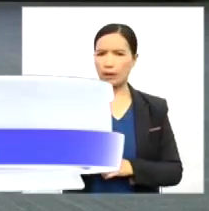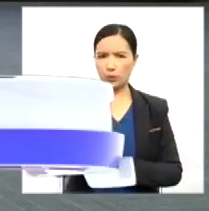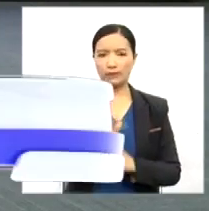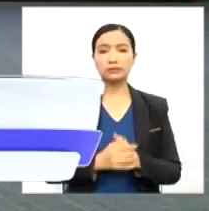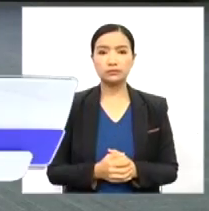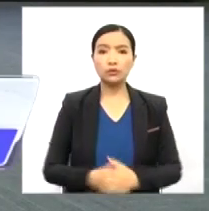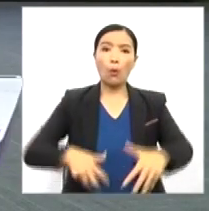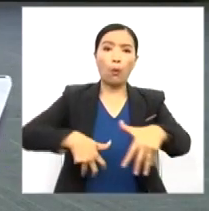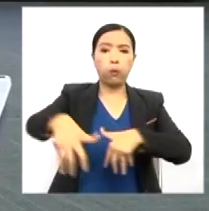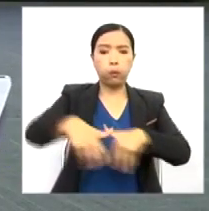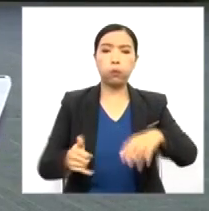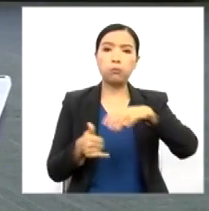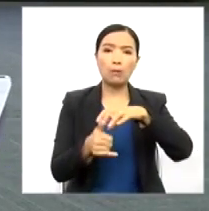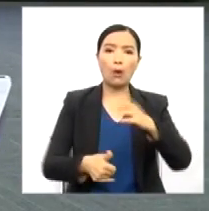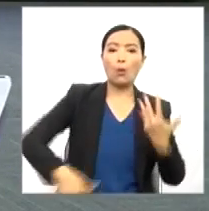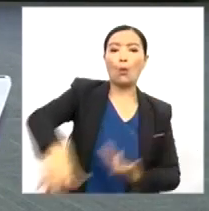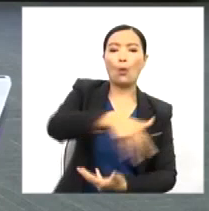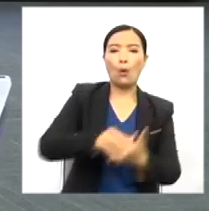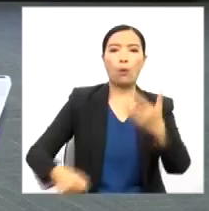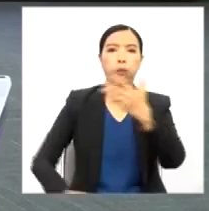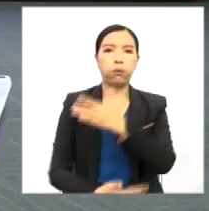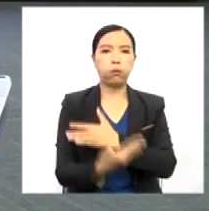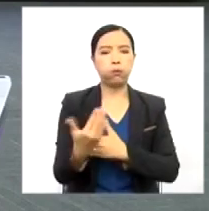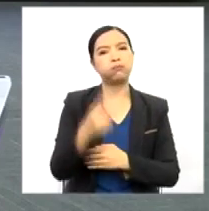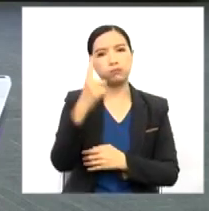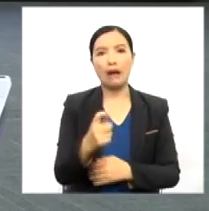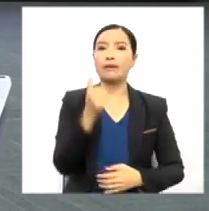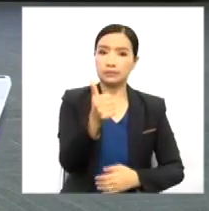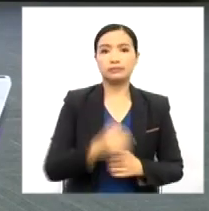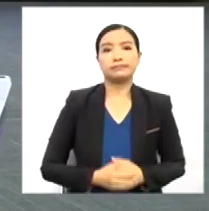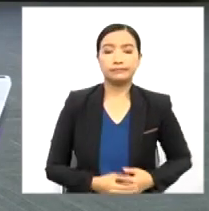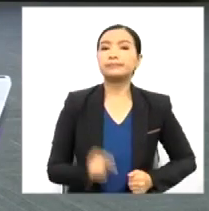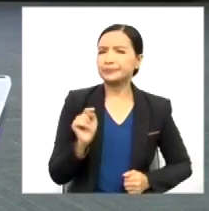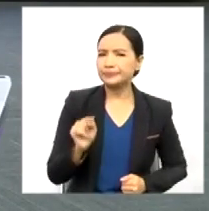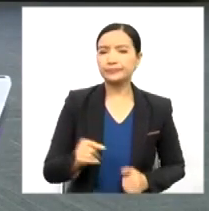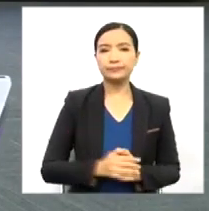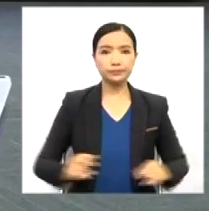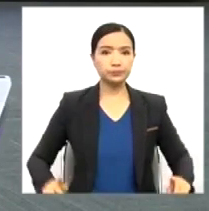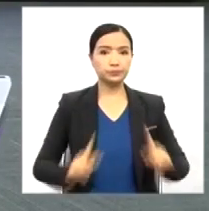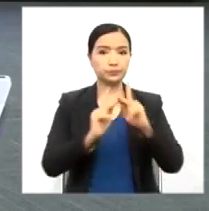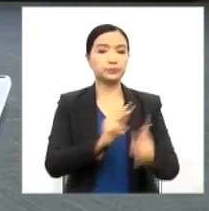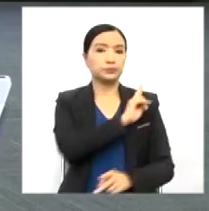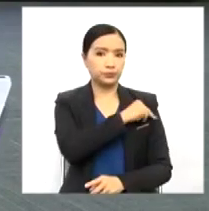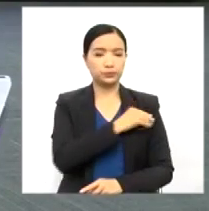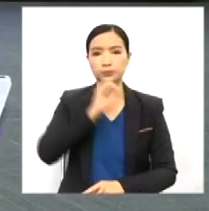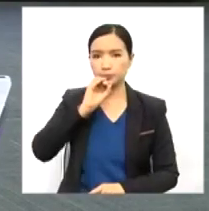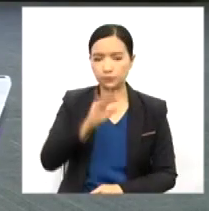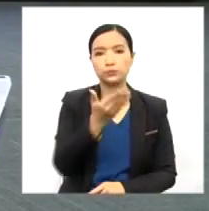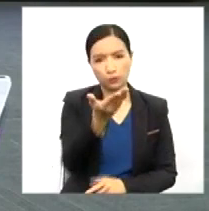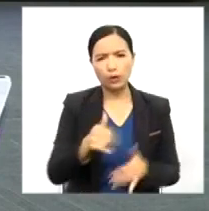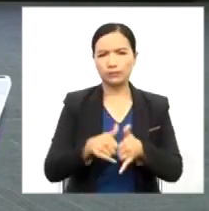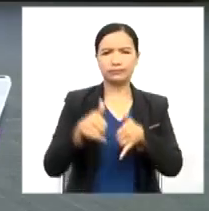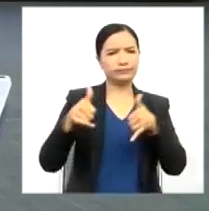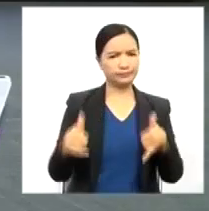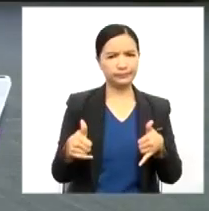ในที่ชุมชนบ่อยๆโอกาสรับเชื้อมากก็จะมีโอกาสเสียชีวิตได้นี่คือสิ่งที่ทางกระทรวงถึงต้องเน้นโซเชียลดิสแทนซิ่งคือห่